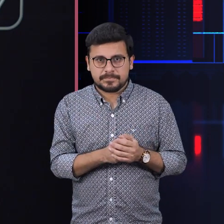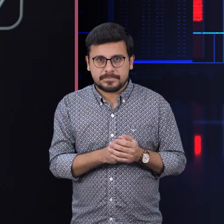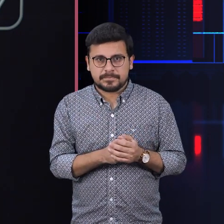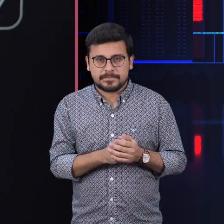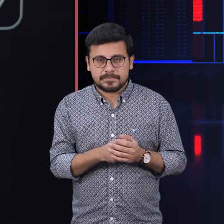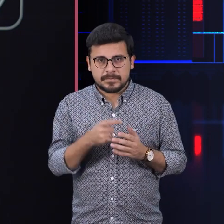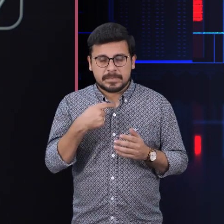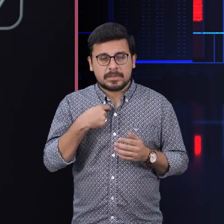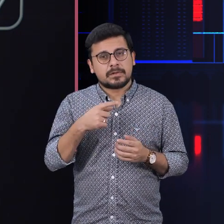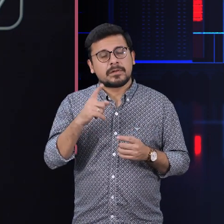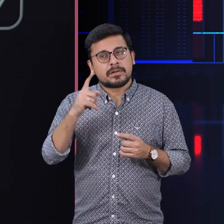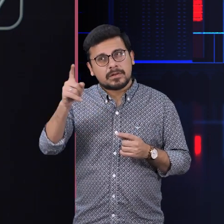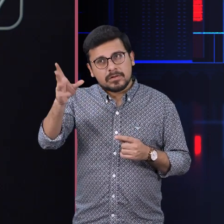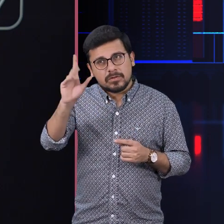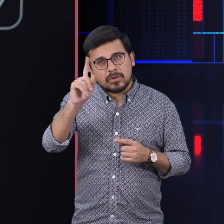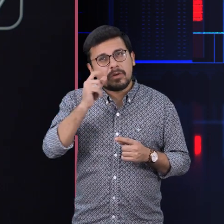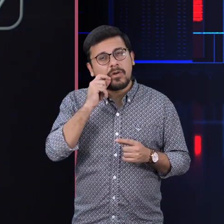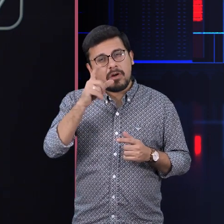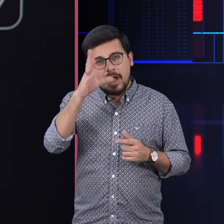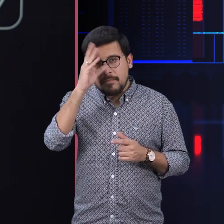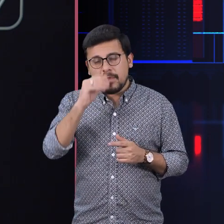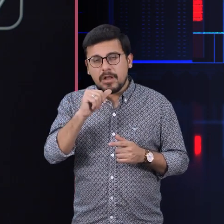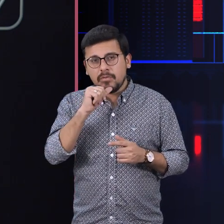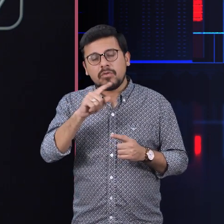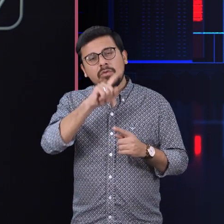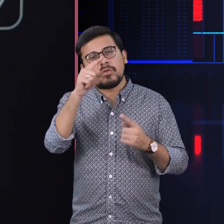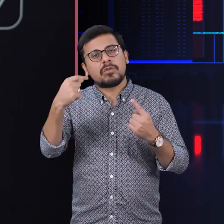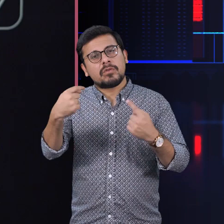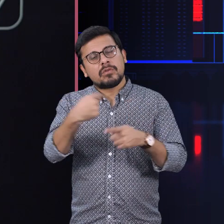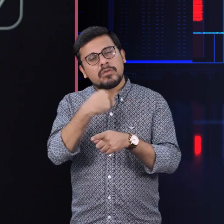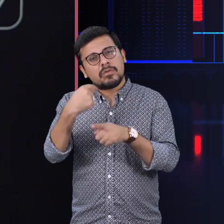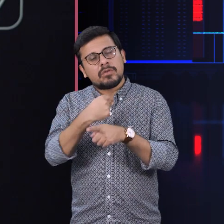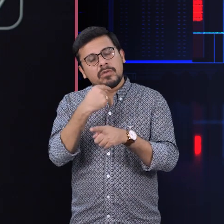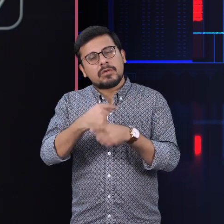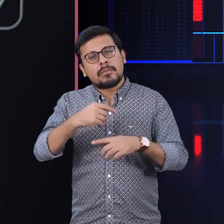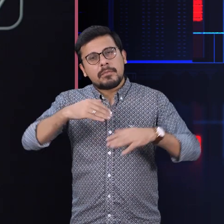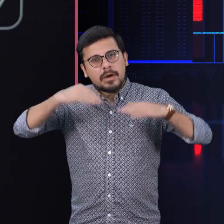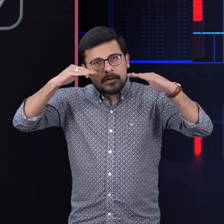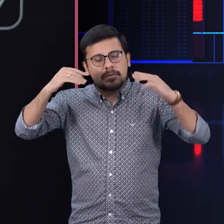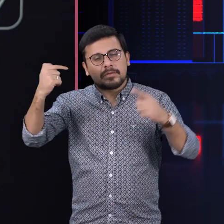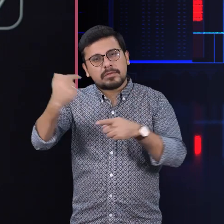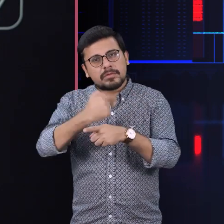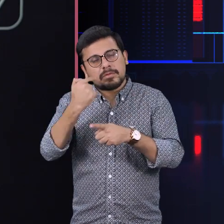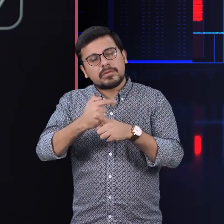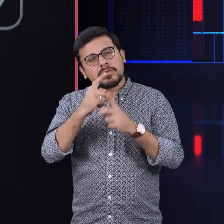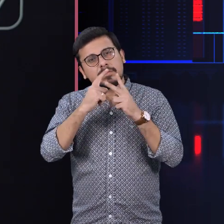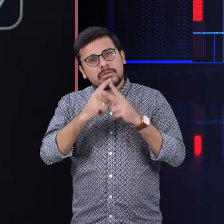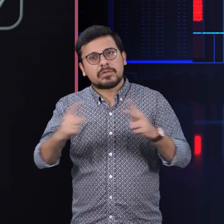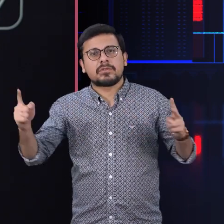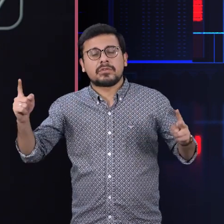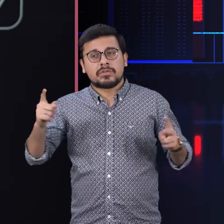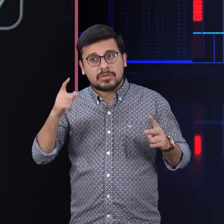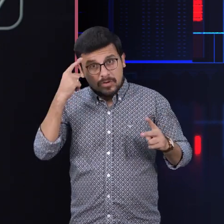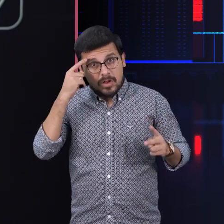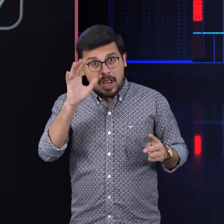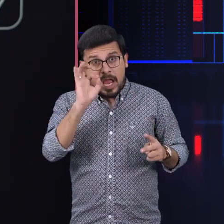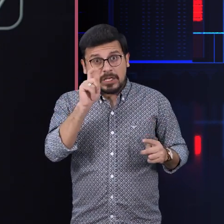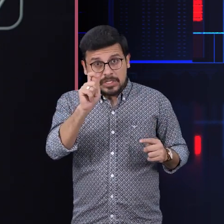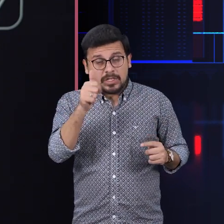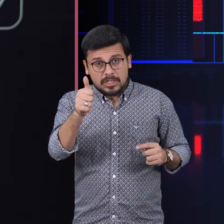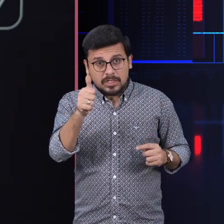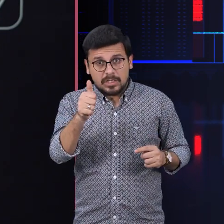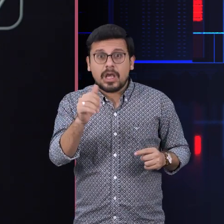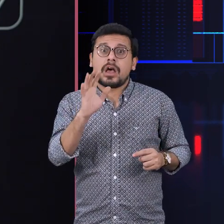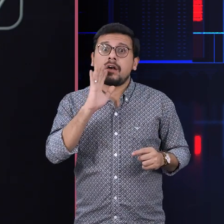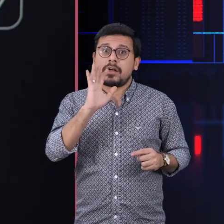دیا ہوا تحفہ ہے جو آپ نے پریکٹس کرنا ہے. کبھی کبھی ہمیں پتہ بھی نہیں لگ رہا ہوتا کہ ہم نے اس کو پریکٹس کرنا کیسے. ہاؤ